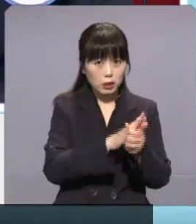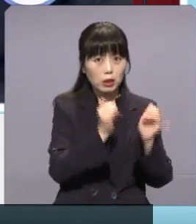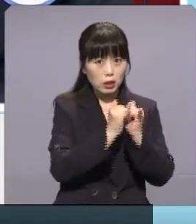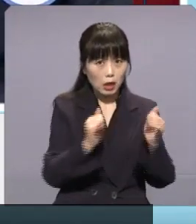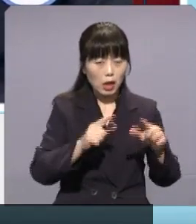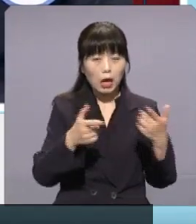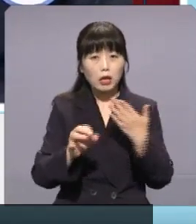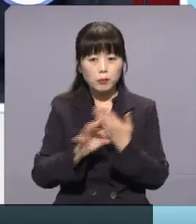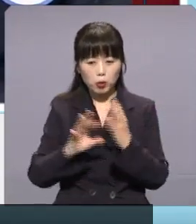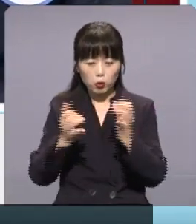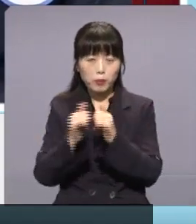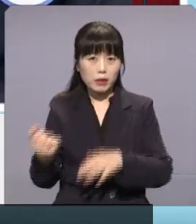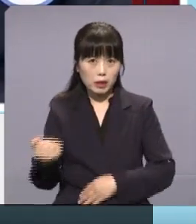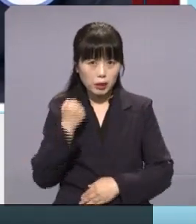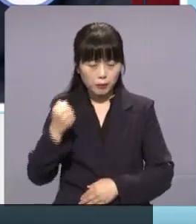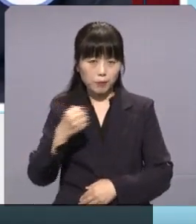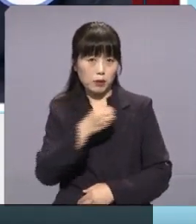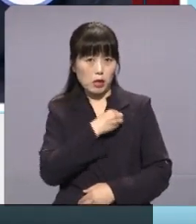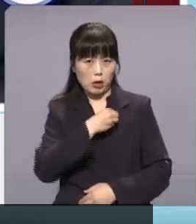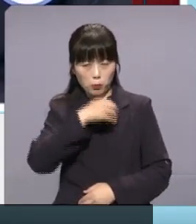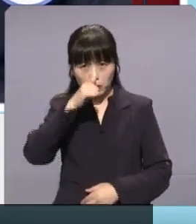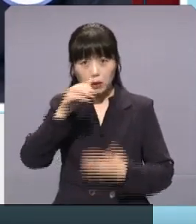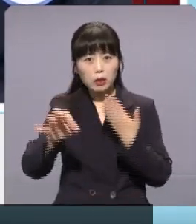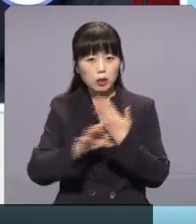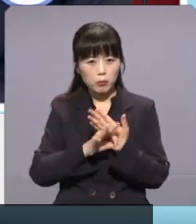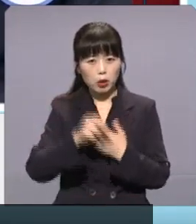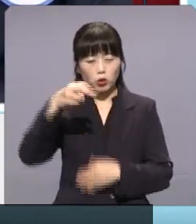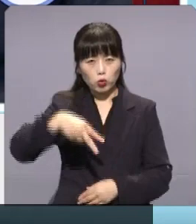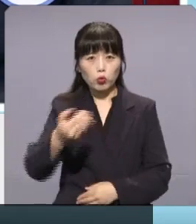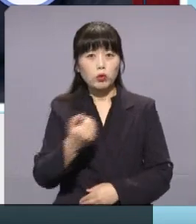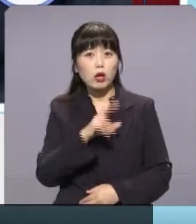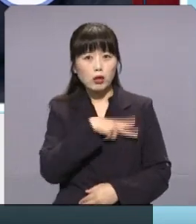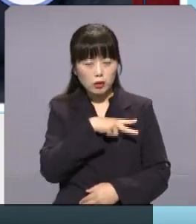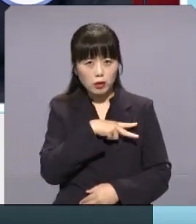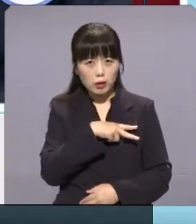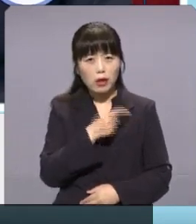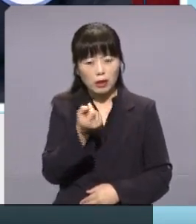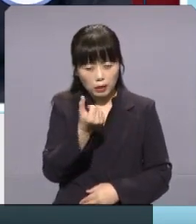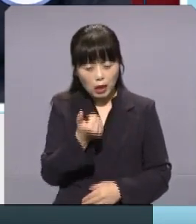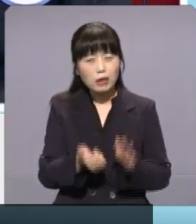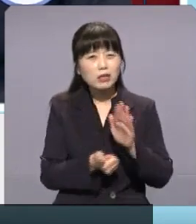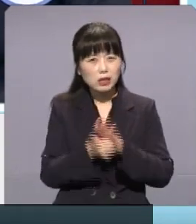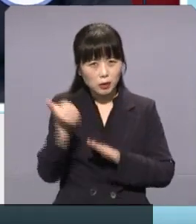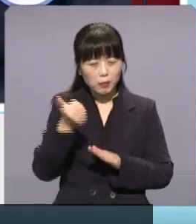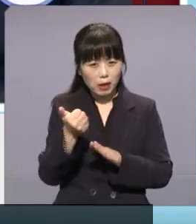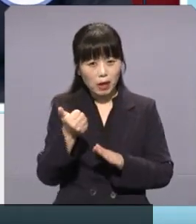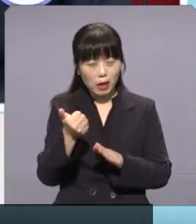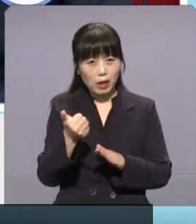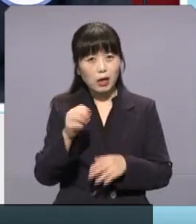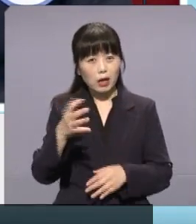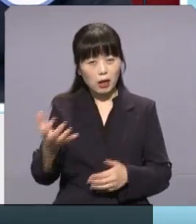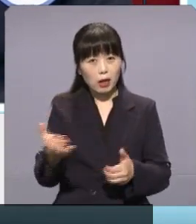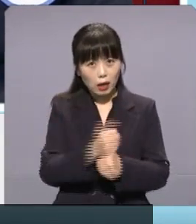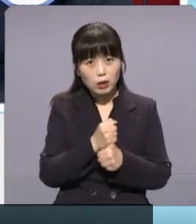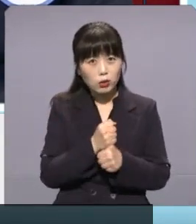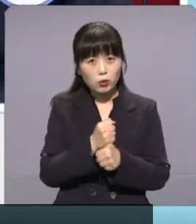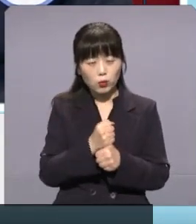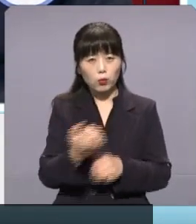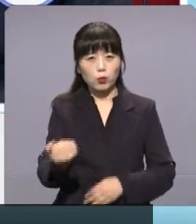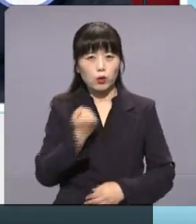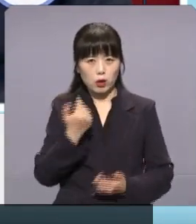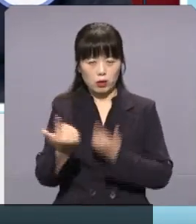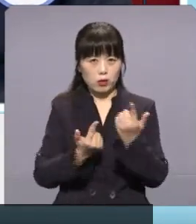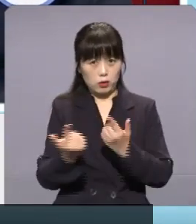아니면 국민의힘 당원들이 있다면 유 전 의원의 나름의 작은 희망이라도 걸게 만들어서 최소한의 견제